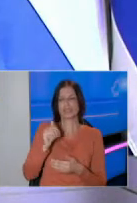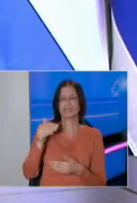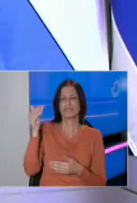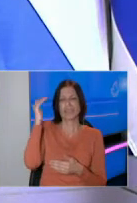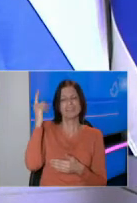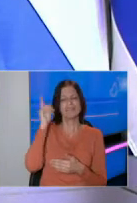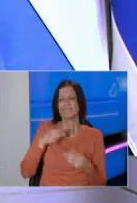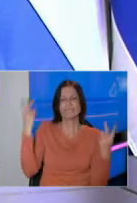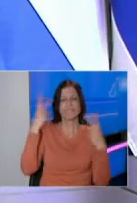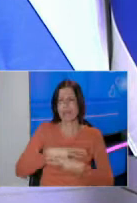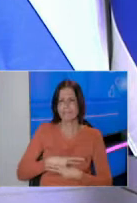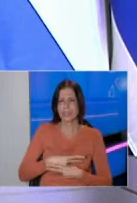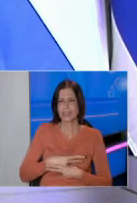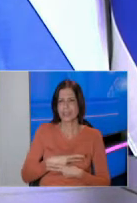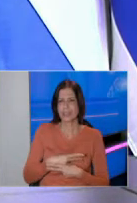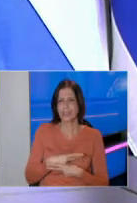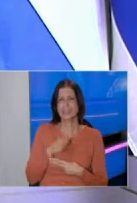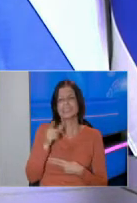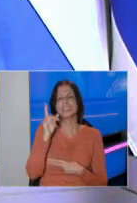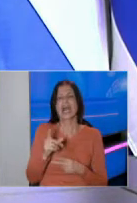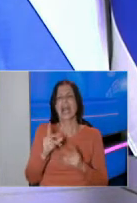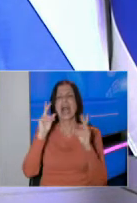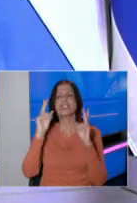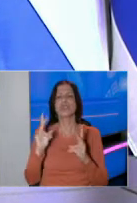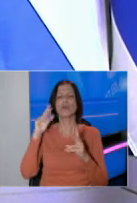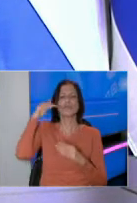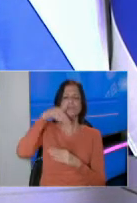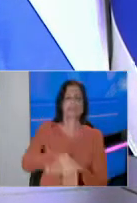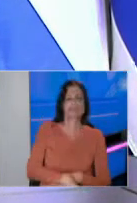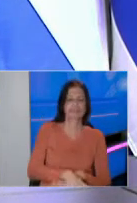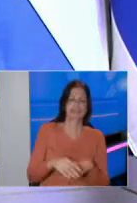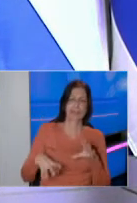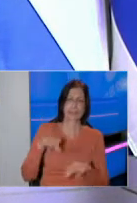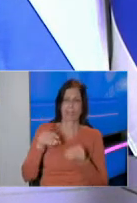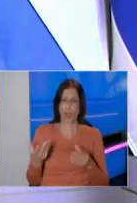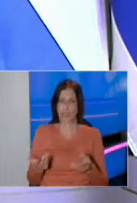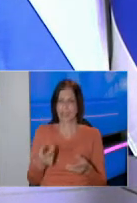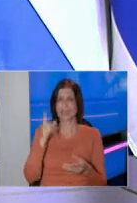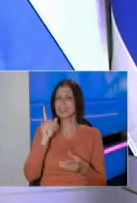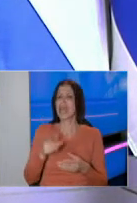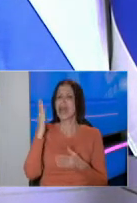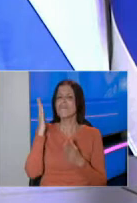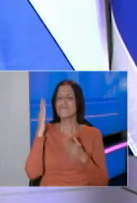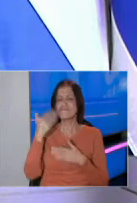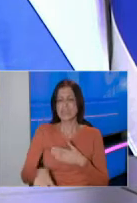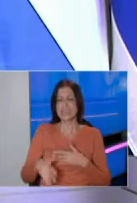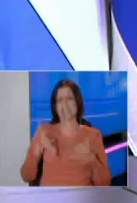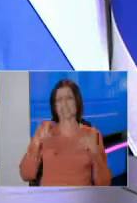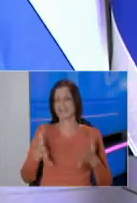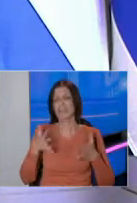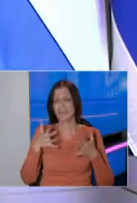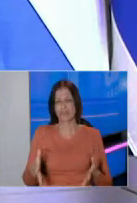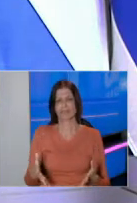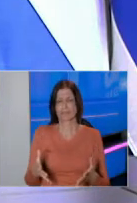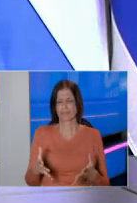ההנדברקס. הוא צריך לעצור את ההידרדרות לבחירות. הוא צריך להפסיק את ההתקפות משולחות הרסן האלה.